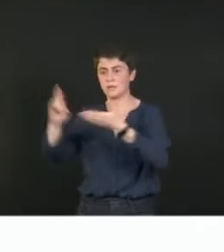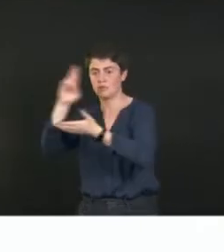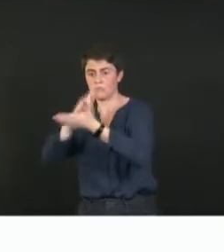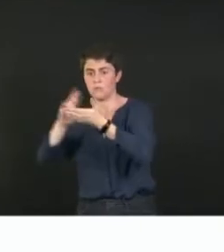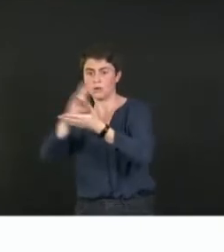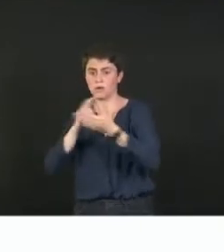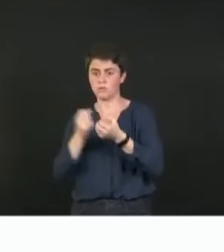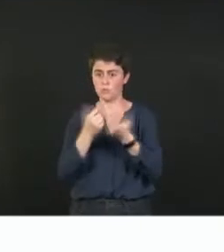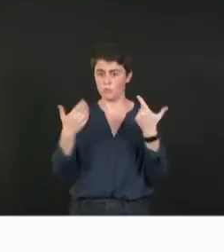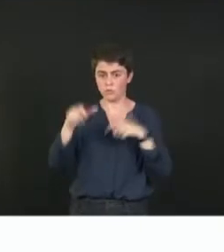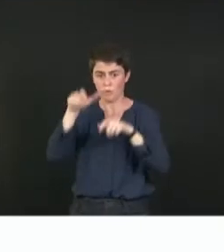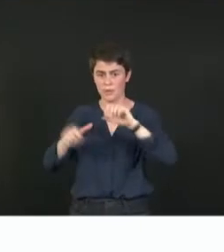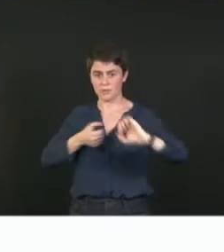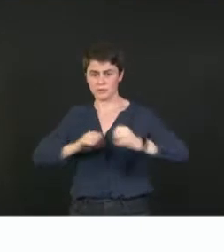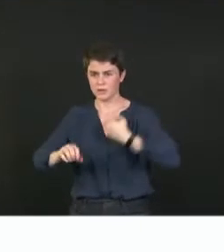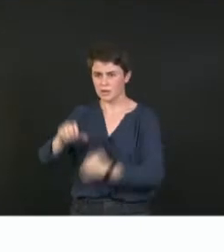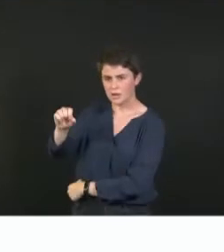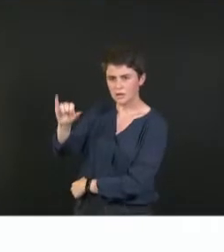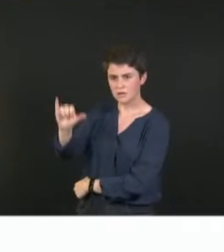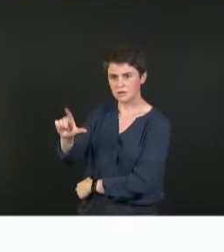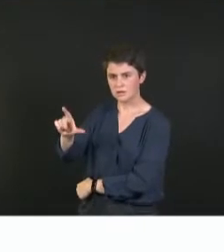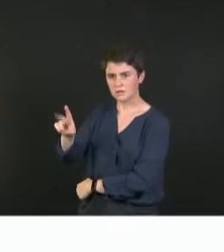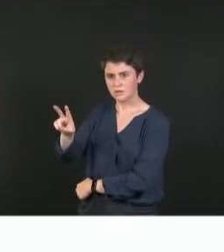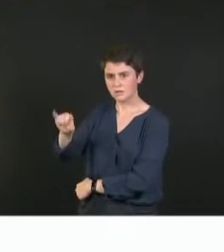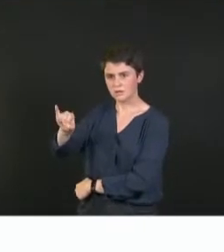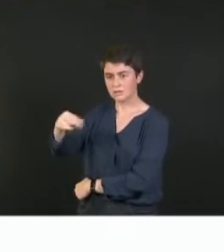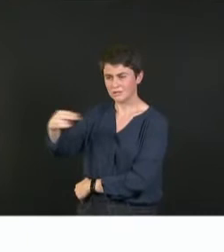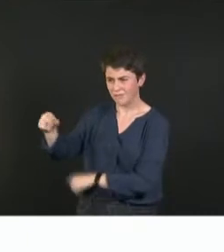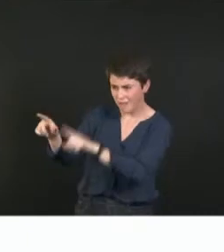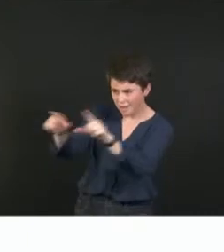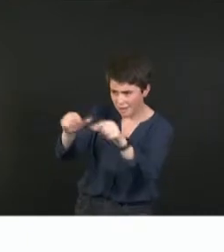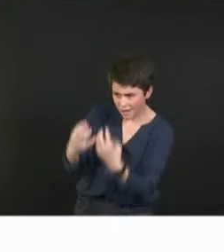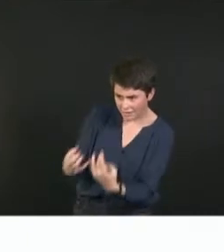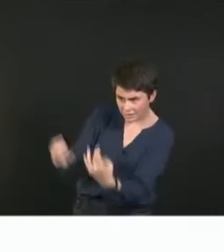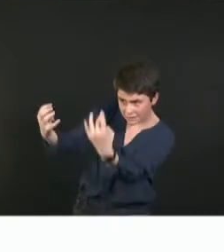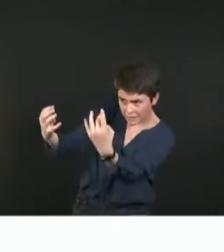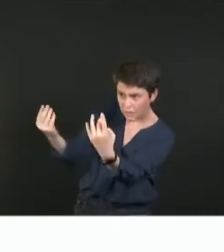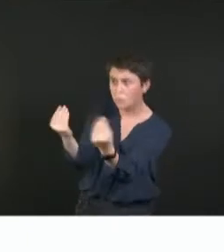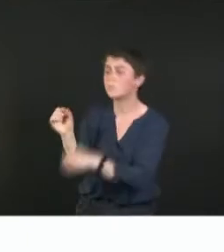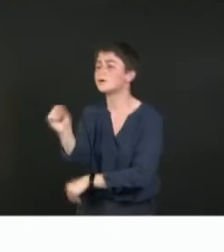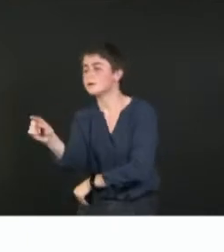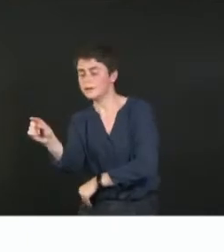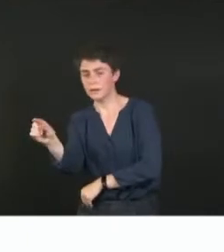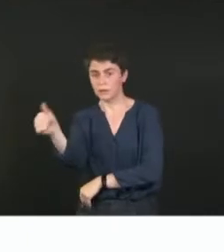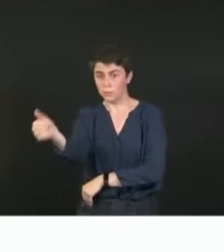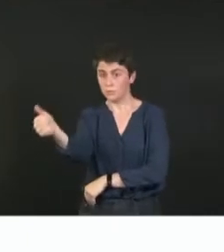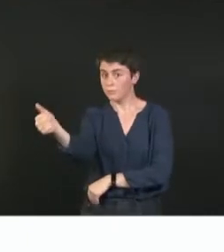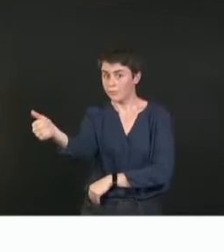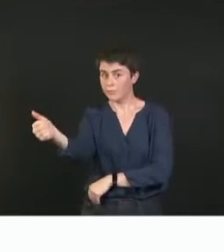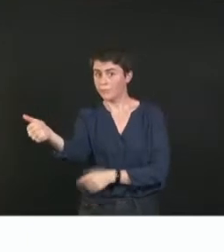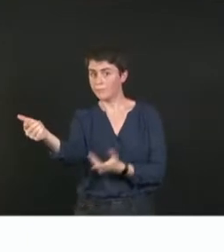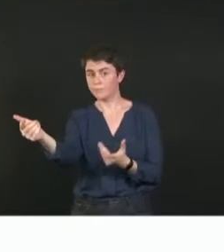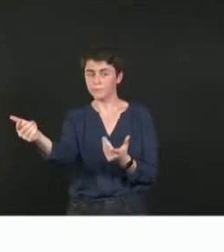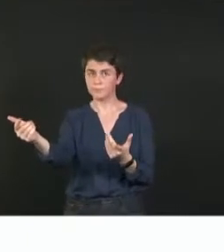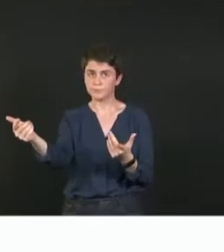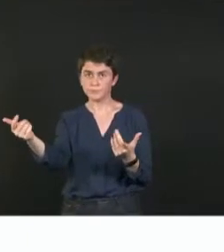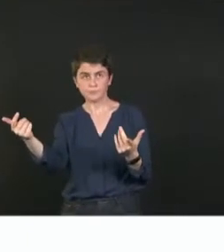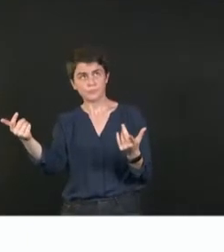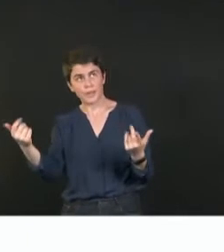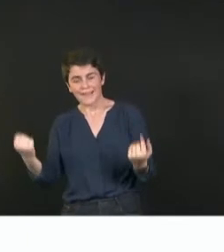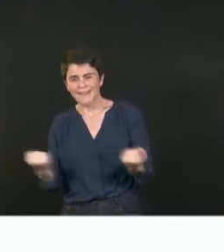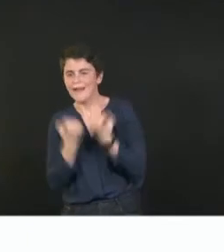Ben, Sylvain, qui est dans la salle, où es-tu, Sylvain ? Voilà, merci. Sylvain anime, puisqu'il s'agit d'animer, d'apporter de